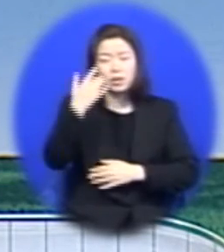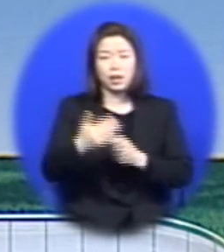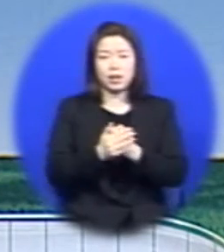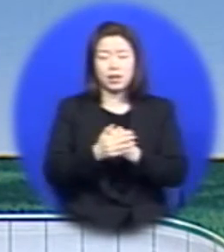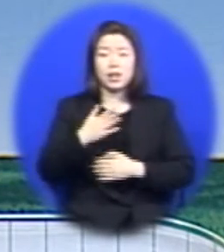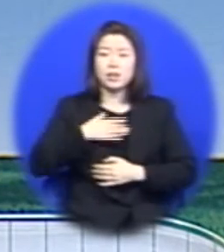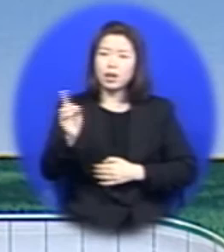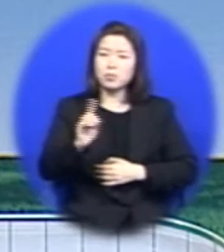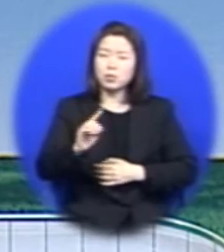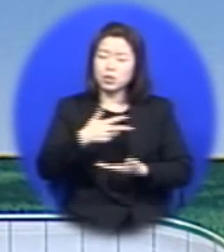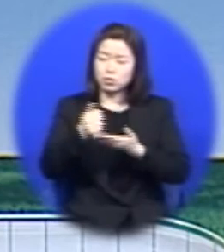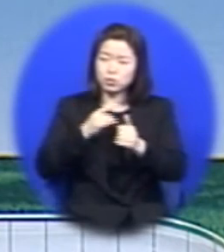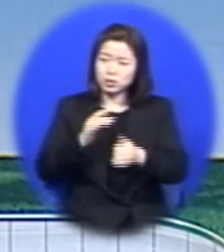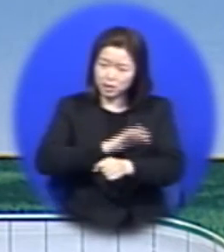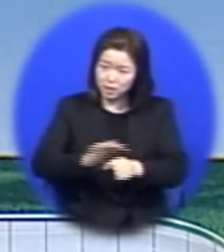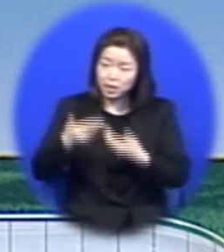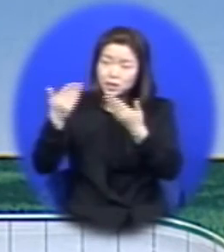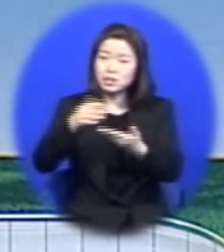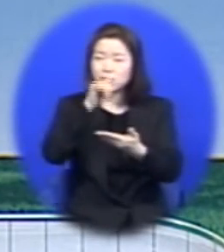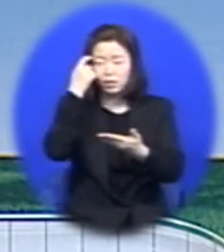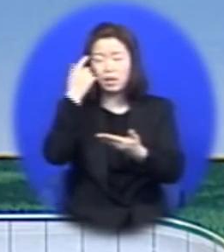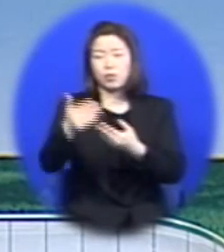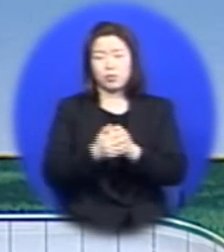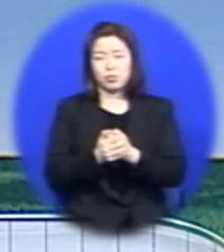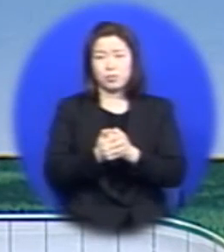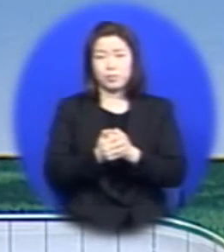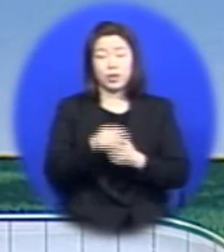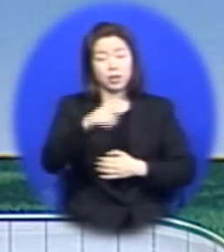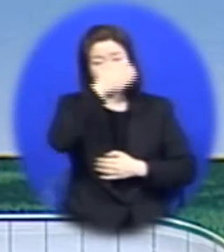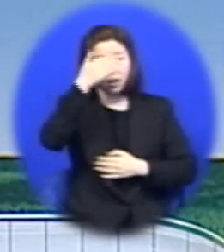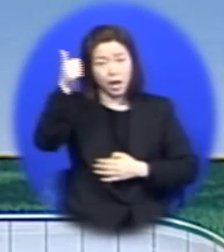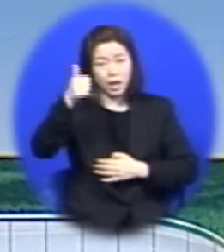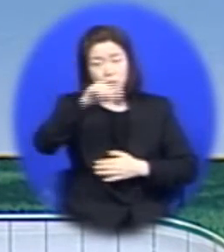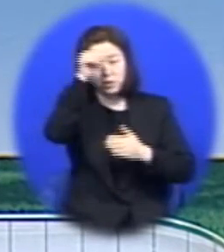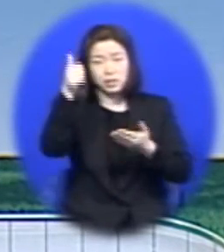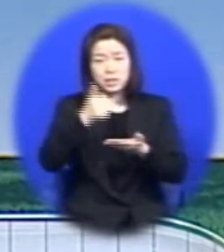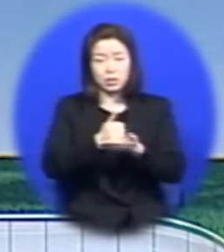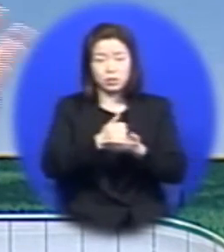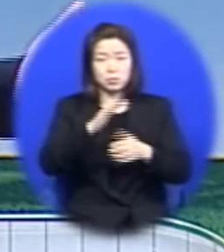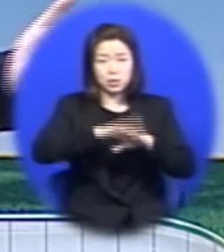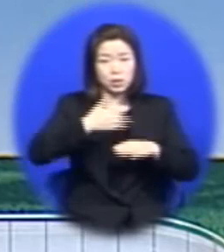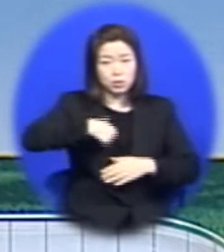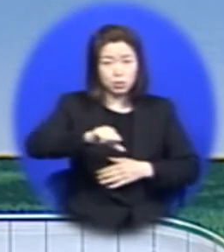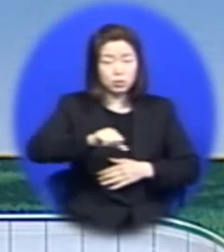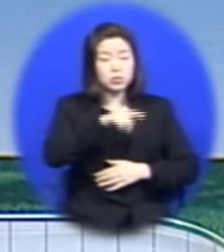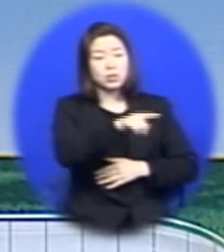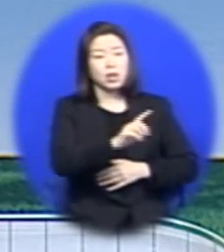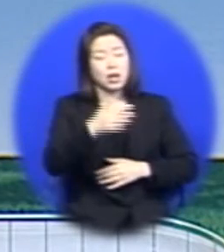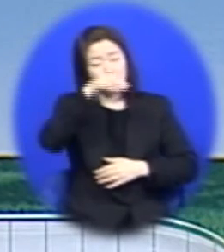주님께 잘해드린 게 있다고. 여러분, 그 할아버지 장로님의 손주는 할아버지에게 뭐 잘한 게